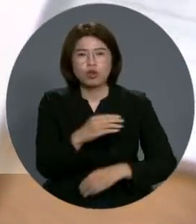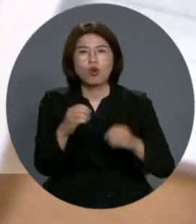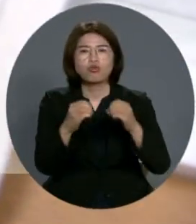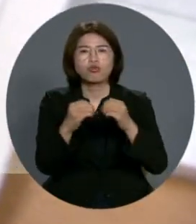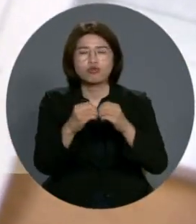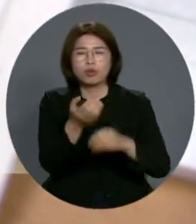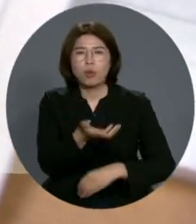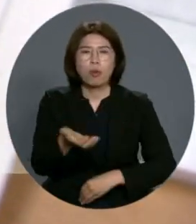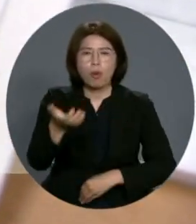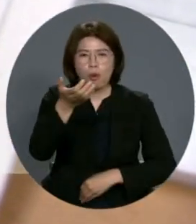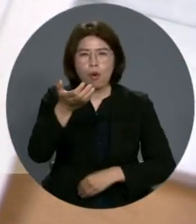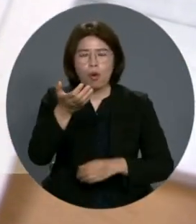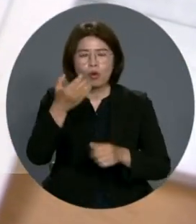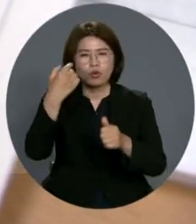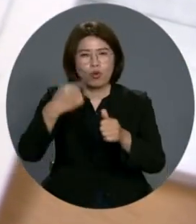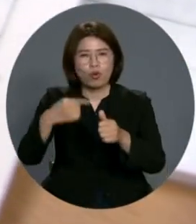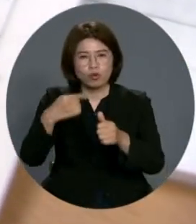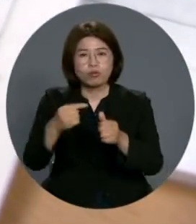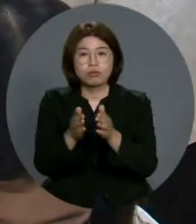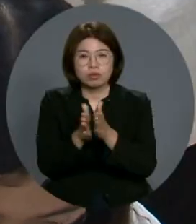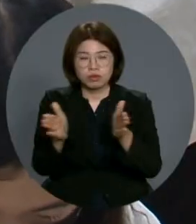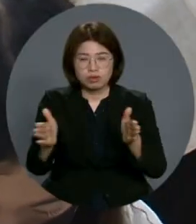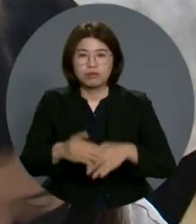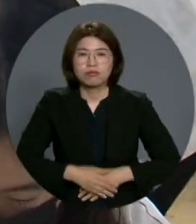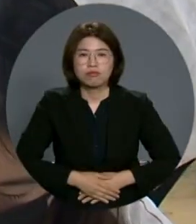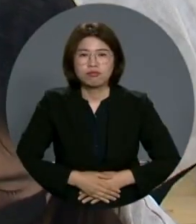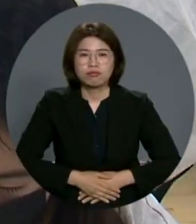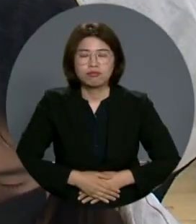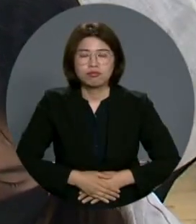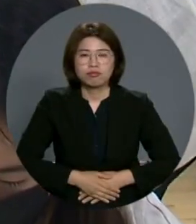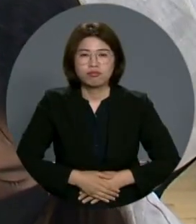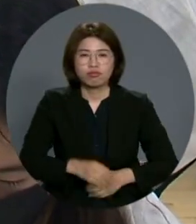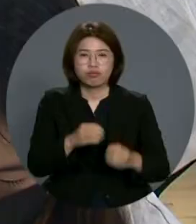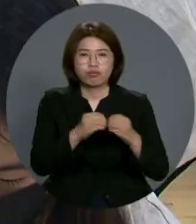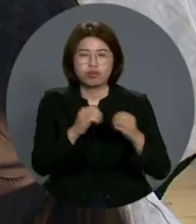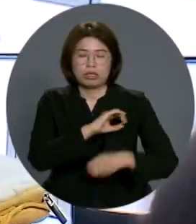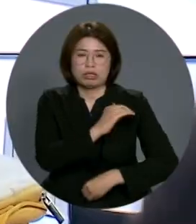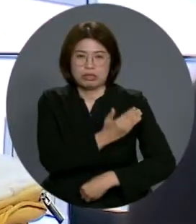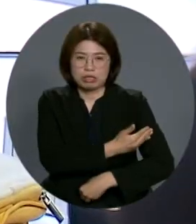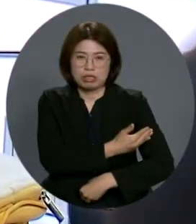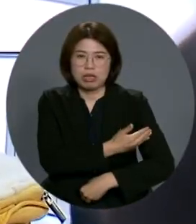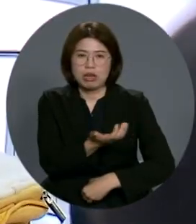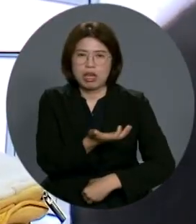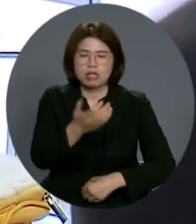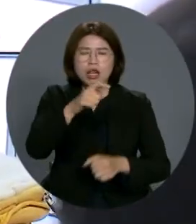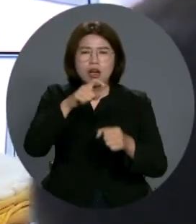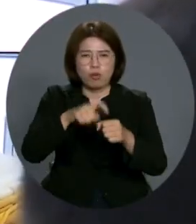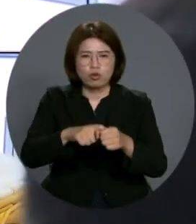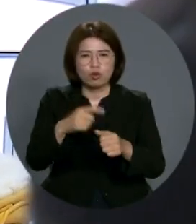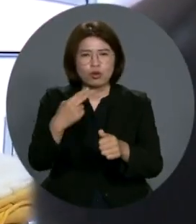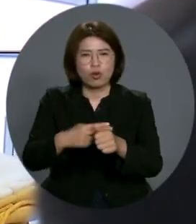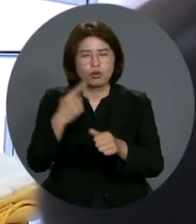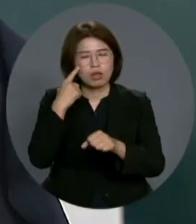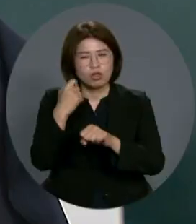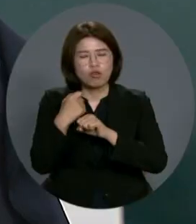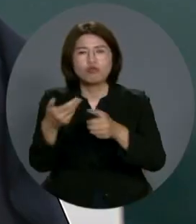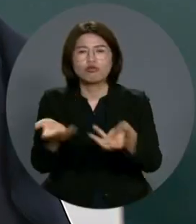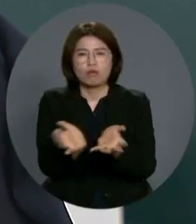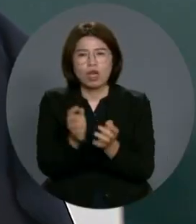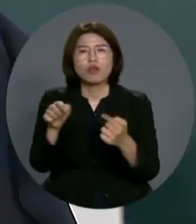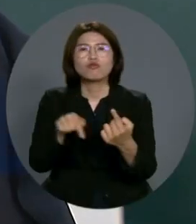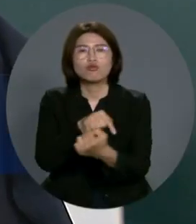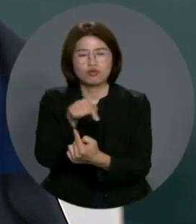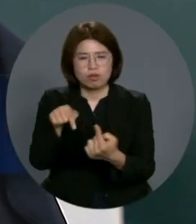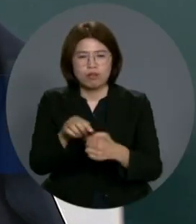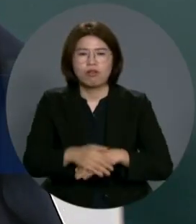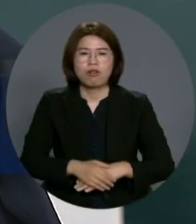도둑학교 프로그램을 시작했습니다. 초등 문해력 향상 교사 연구회도 운영하고 있습니다. 코로나 이후에